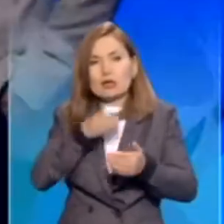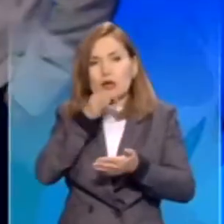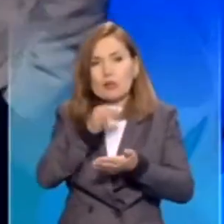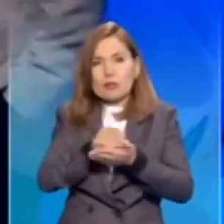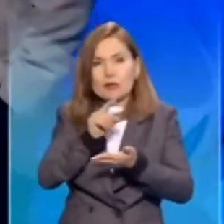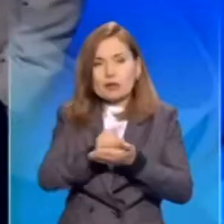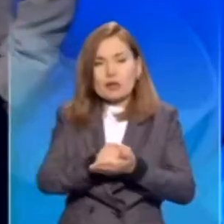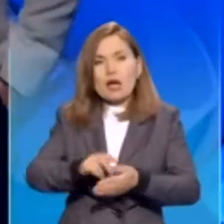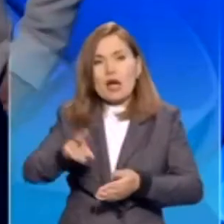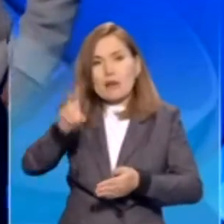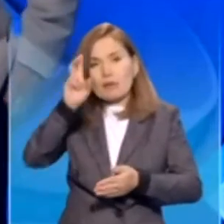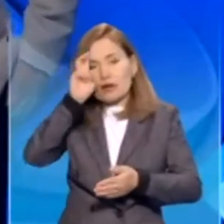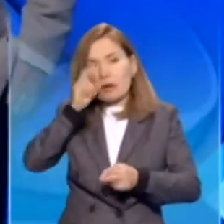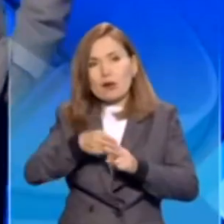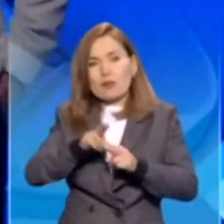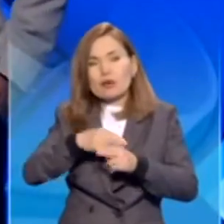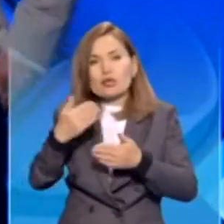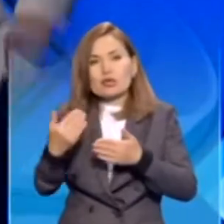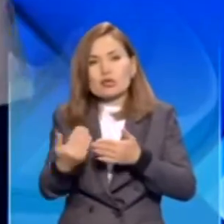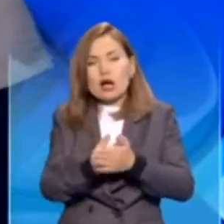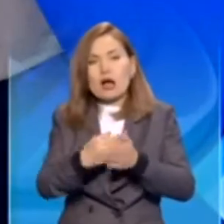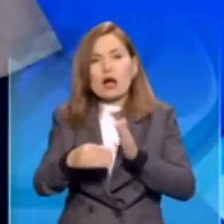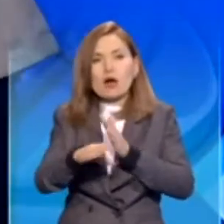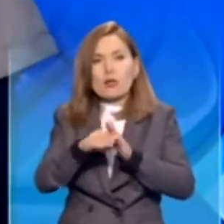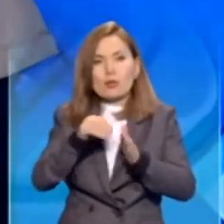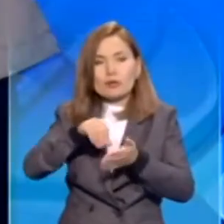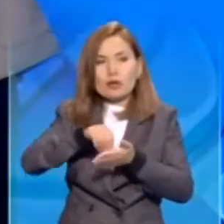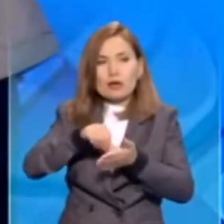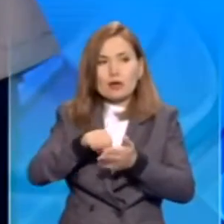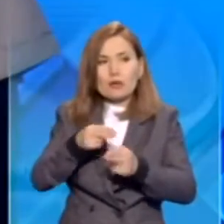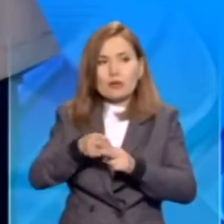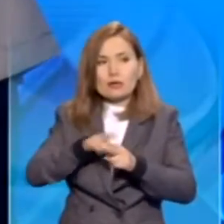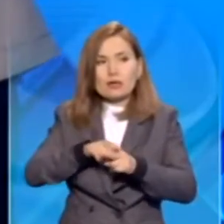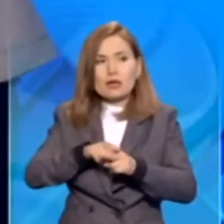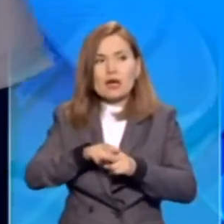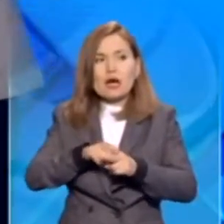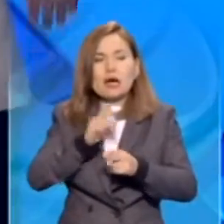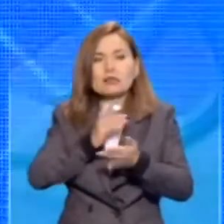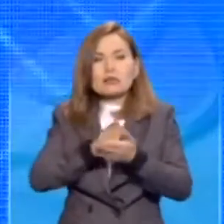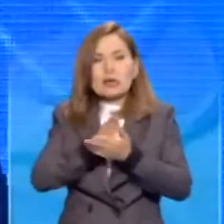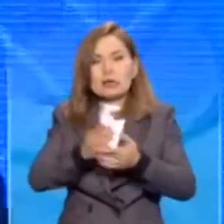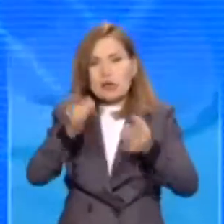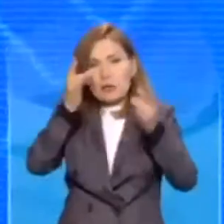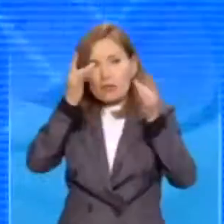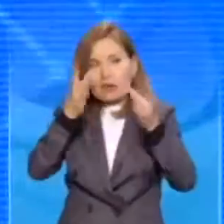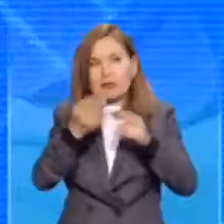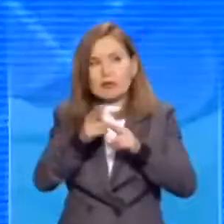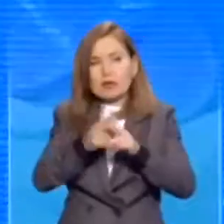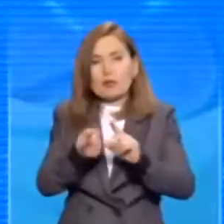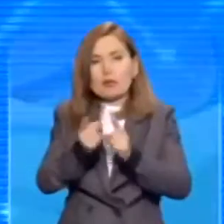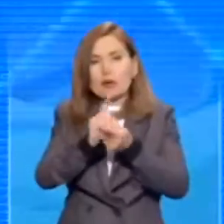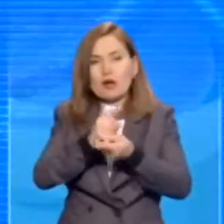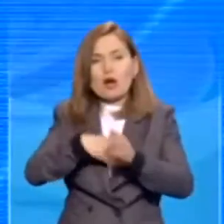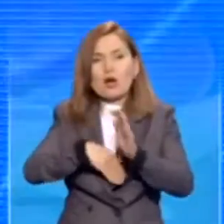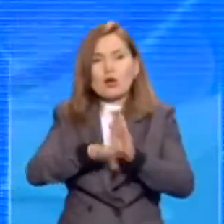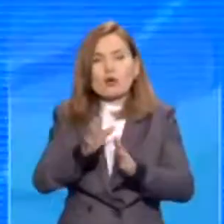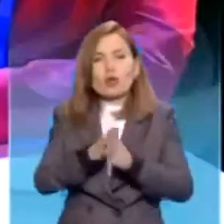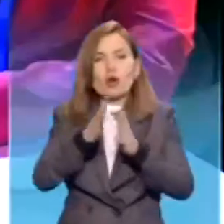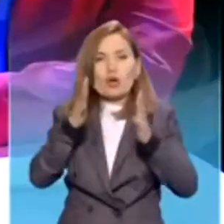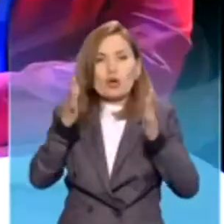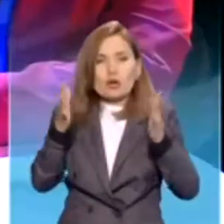жауапкершілігі, мемлекеттің ертеңгі жаңаруына деген олардың жаңағы саяси мәдениетінің қалыптасуына бұл референдум